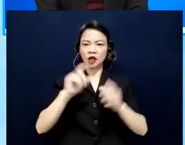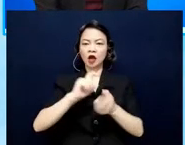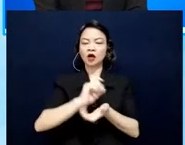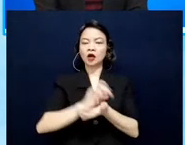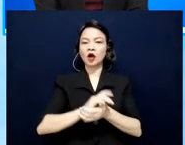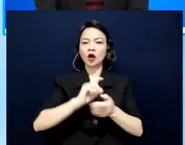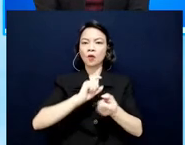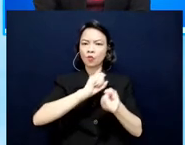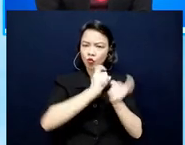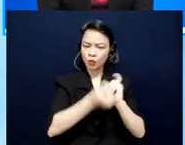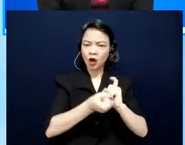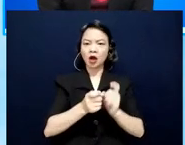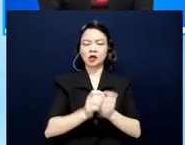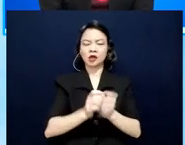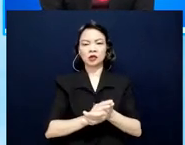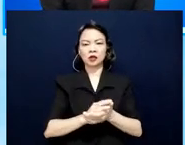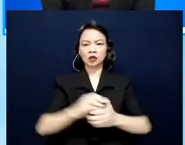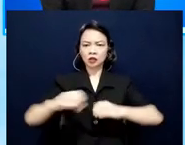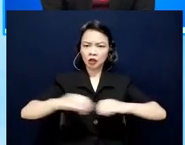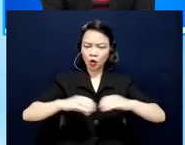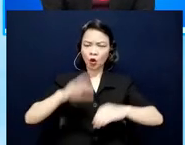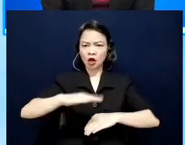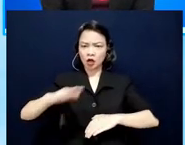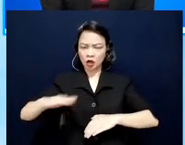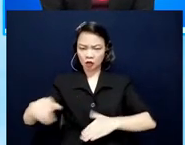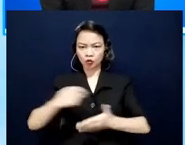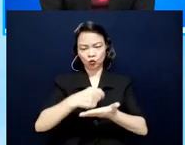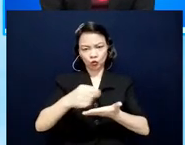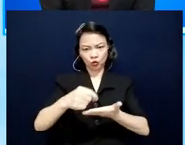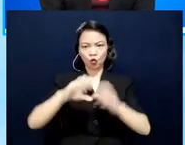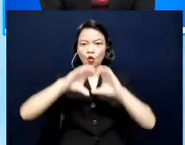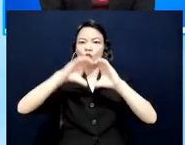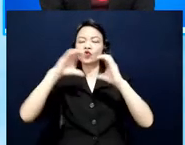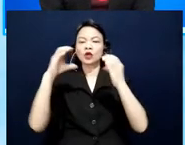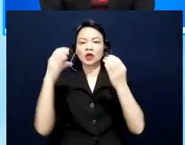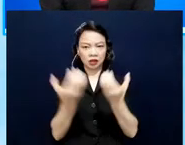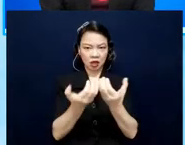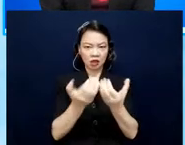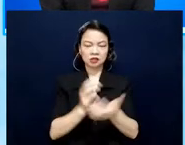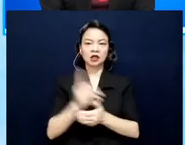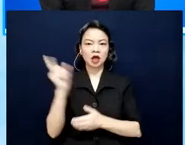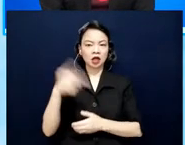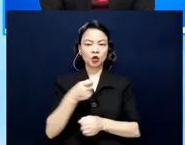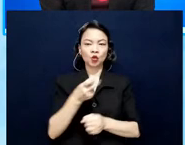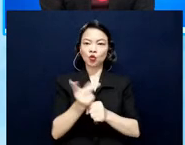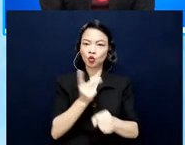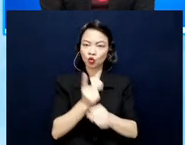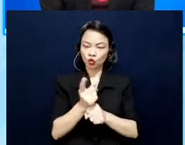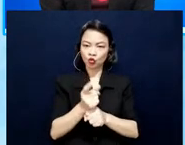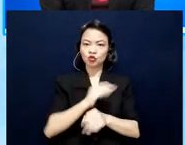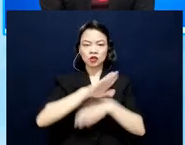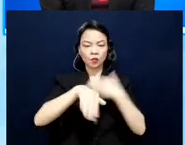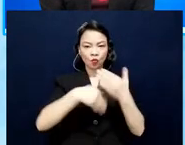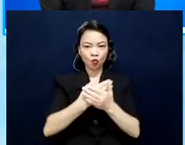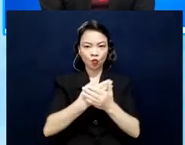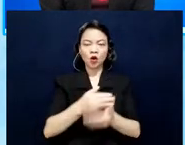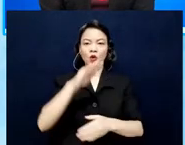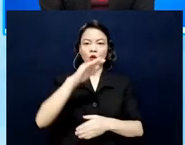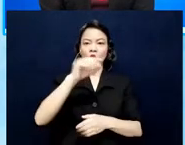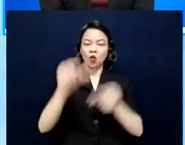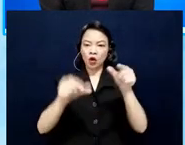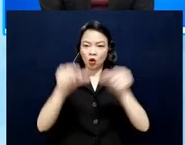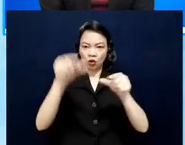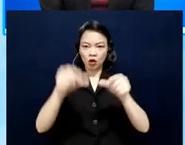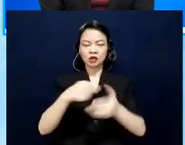dan kesadaran anak-anak di sekolah dan juga di komunitas, dari guru dan semua aparat sekolah, anak-anak sendiri yang dimana